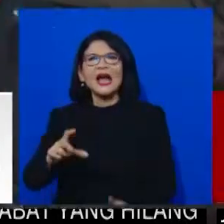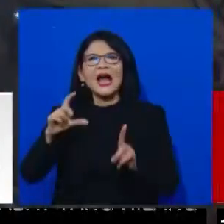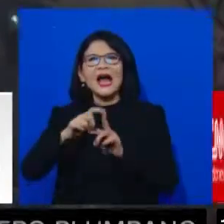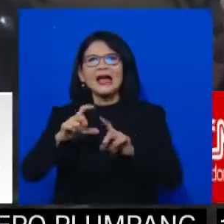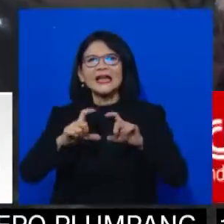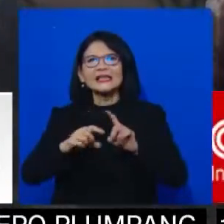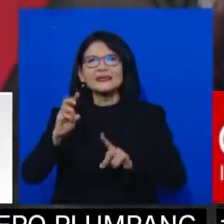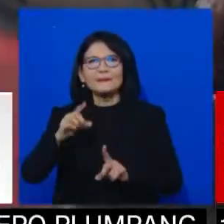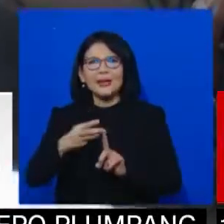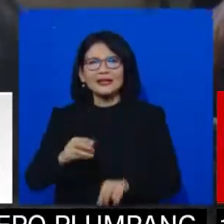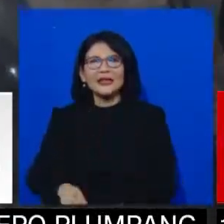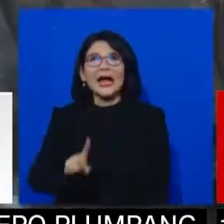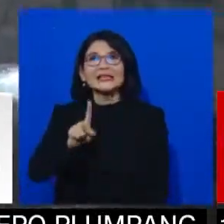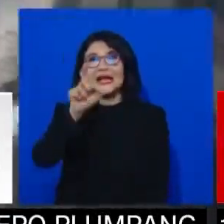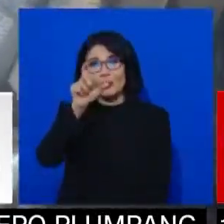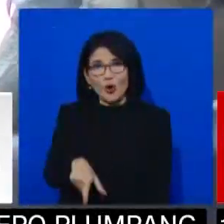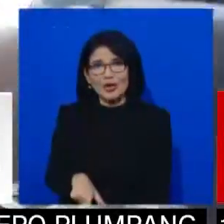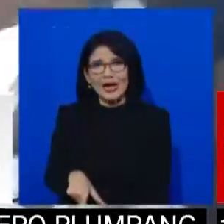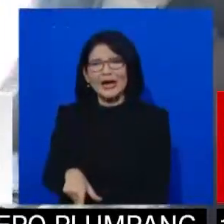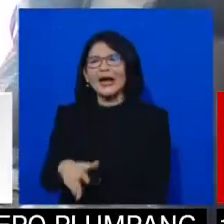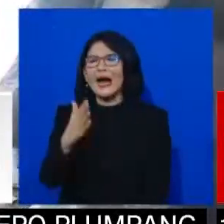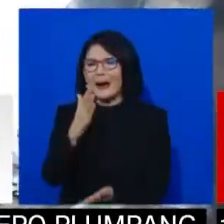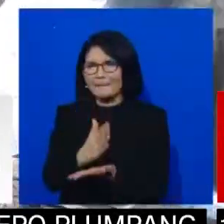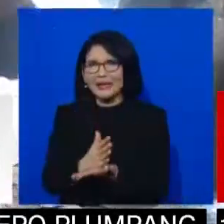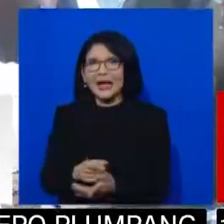Turun. Nah ini lagi satu doang yang kerja sih agak pelan. Kalau lagi